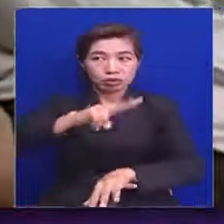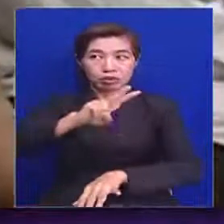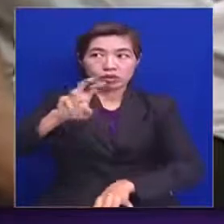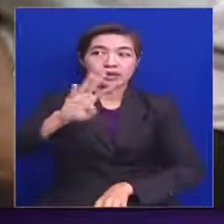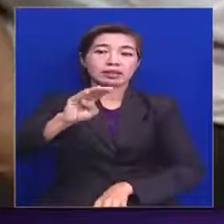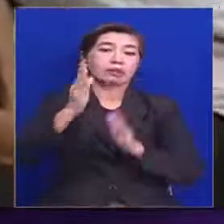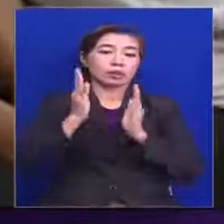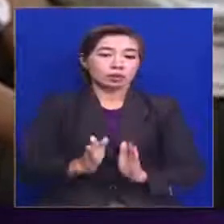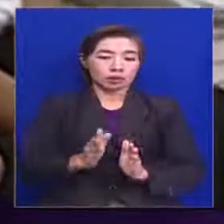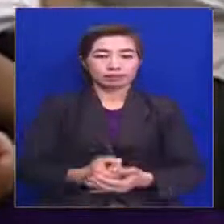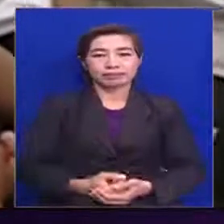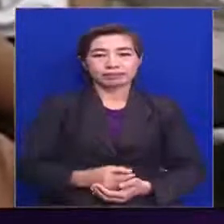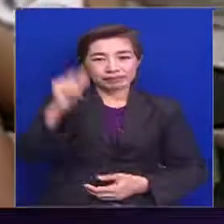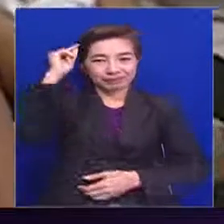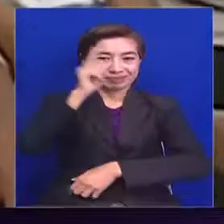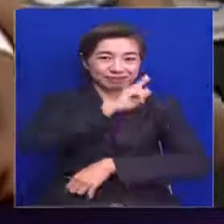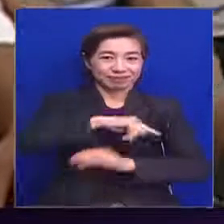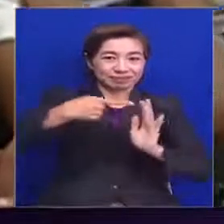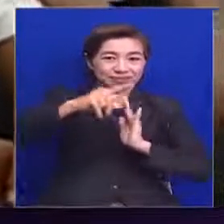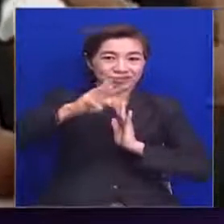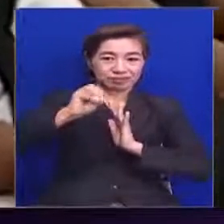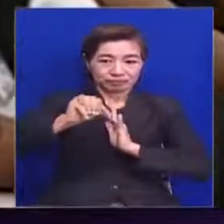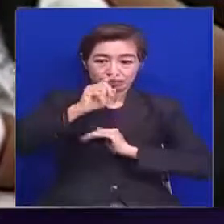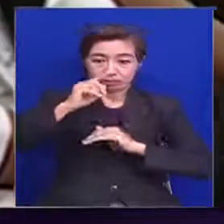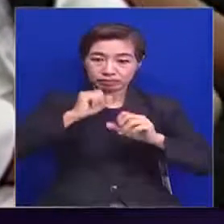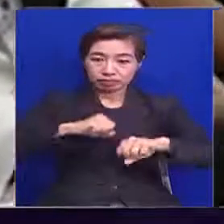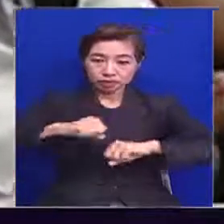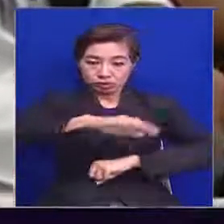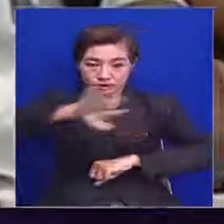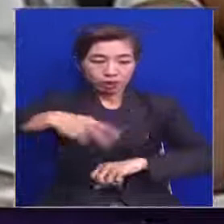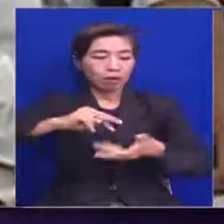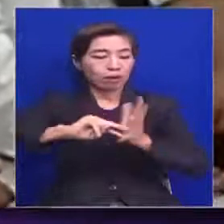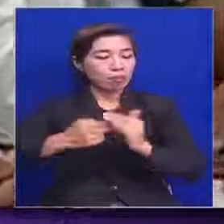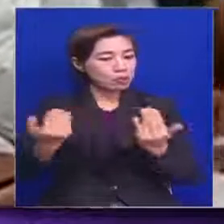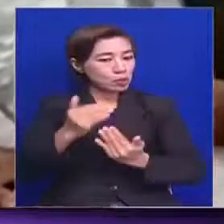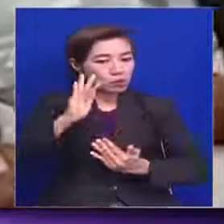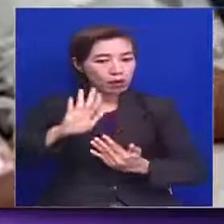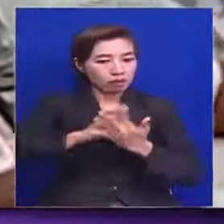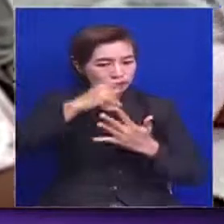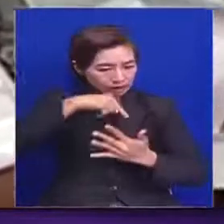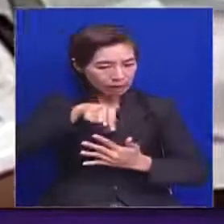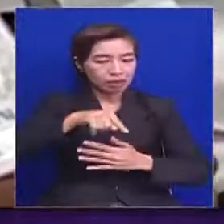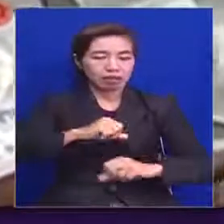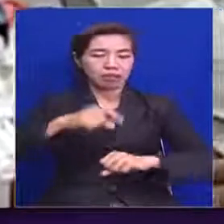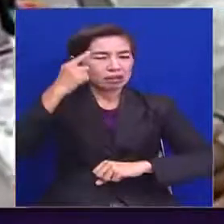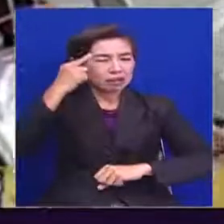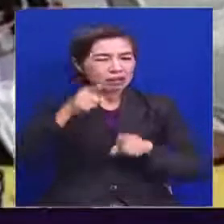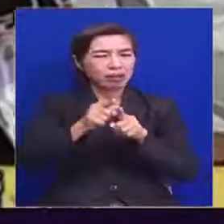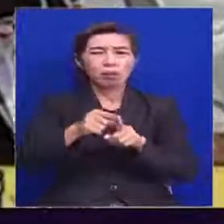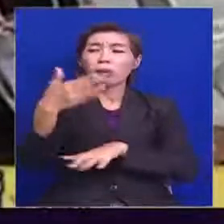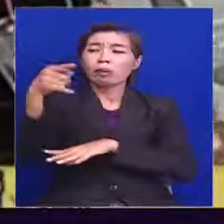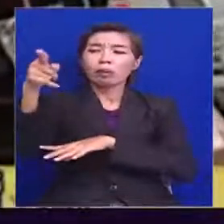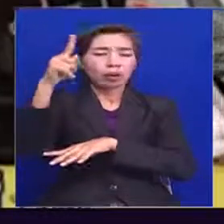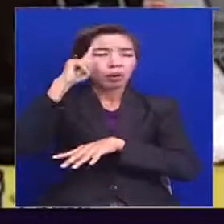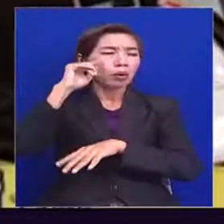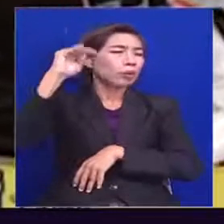คนพลเอกเปรมระบุว่าเยาวชนในโครงการนี้ถือเป็นลูกของชาติไทยเยาวชนทุกคนไม่ควรคิดว่าเรื่องของชาติบ้านเมืองเป็นเรื่